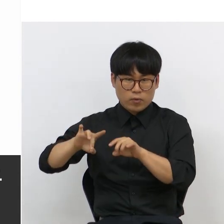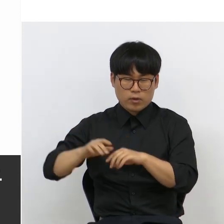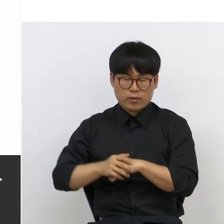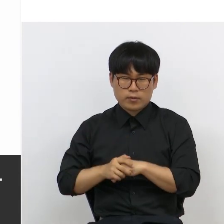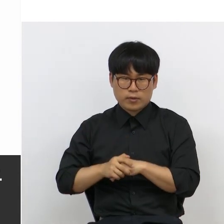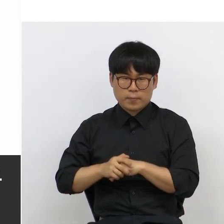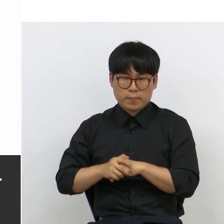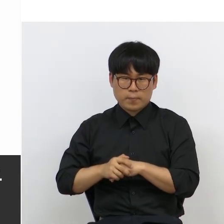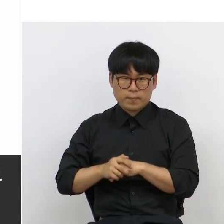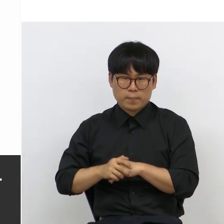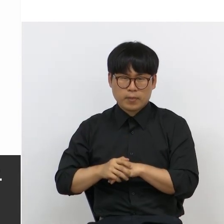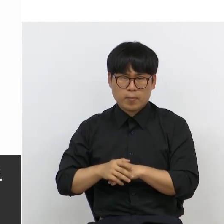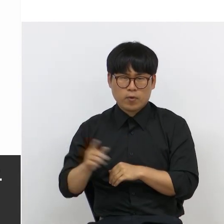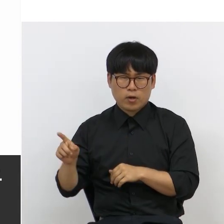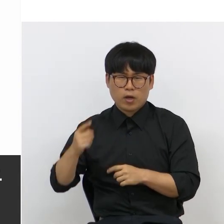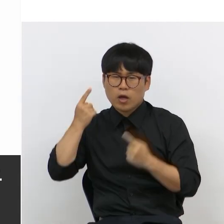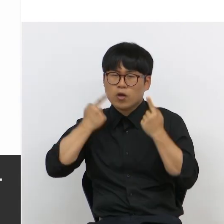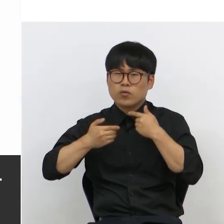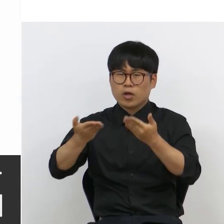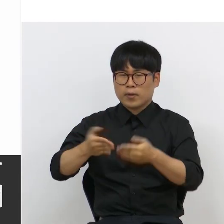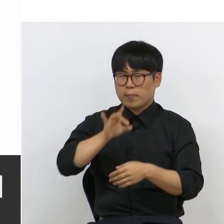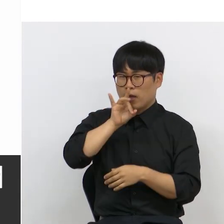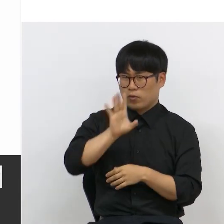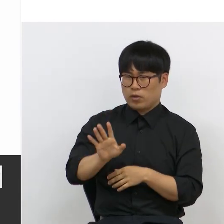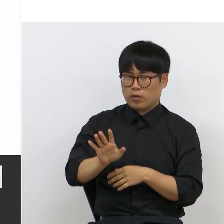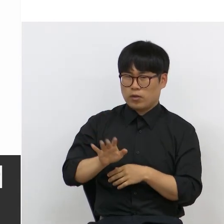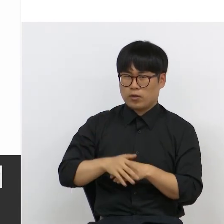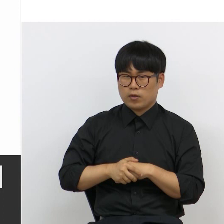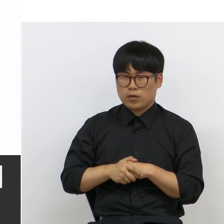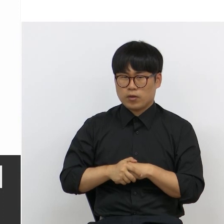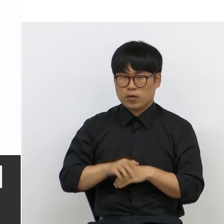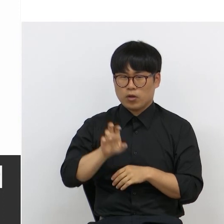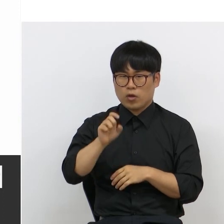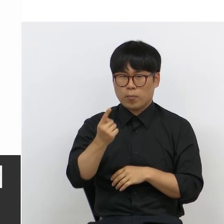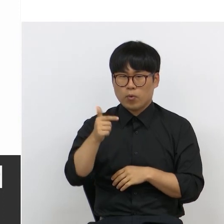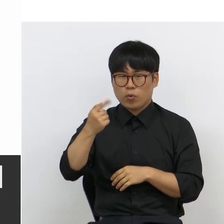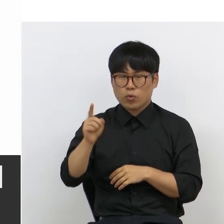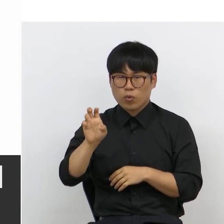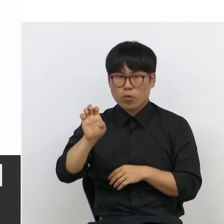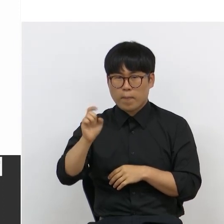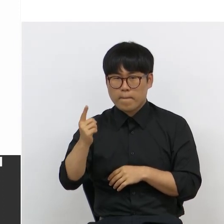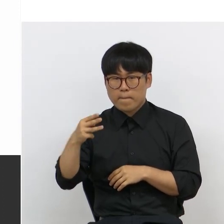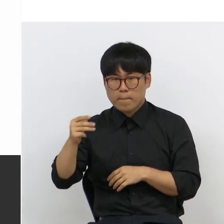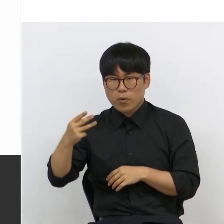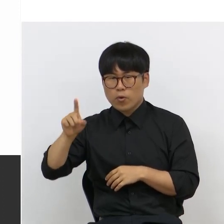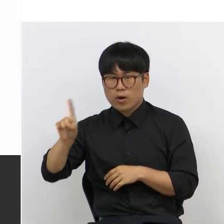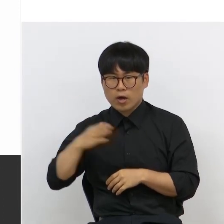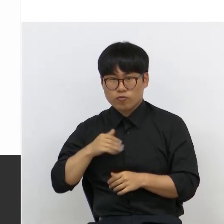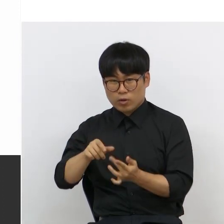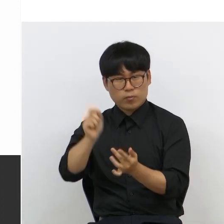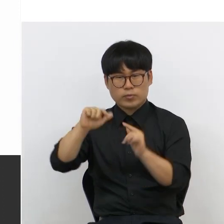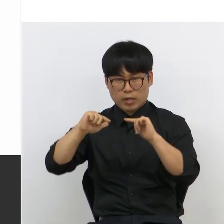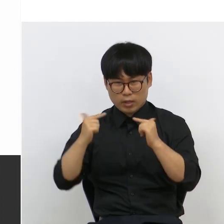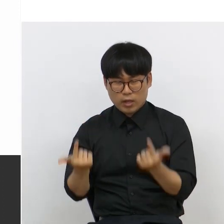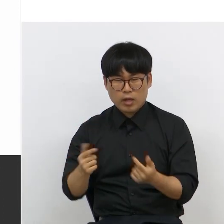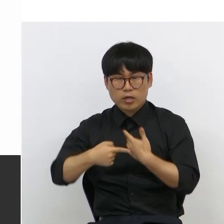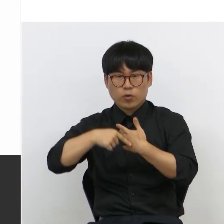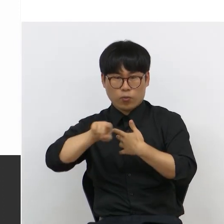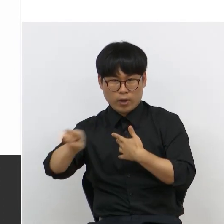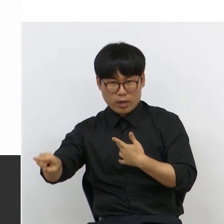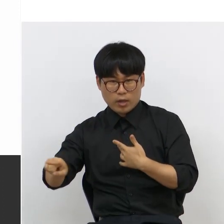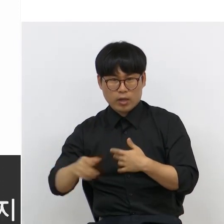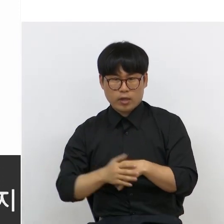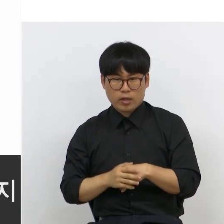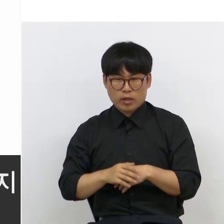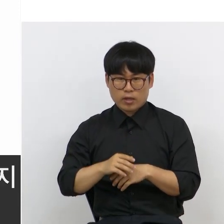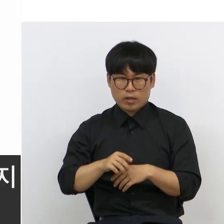다시 말해서 어떤 손상을 입으면 안 되겠다. 그래서 이 모노폴라라는 이런 자극 방식은 저희가 택하지 않습니다. 그 이외에